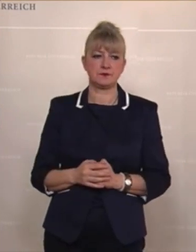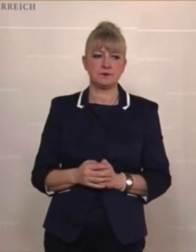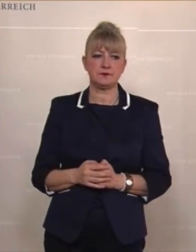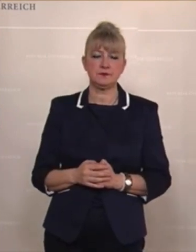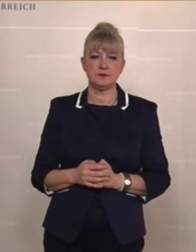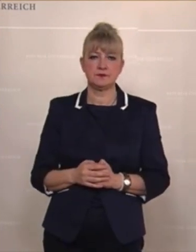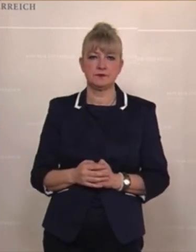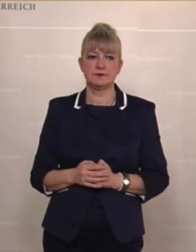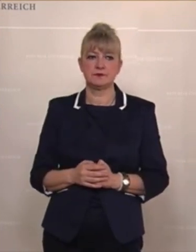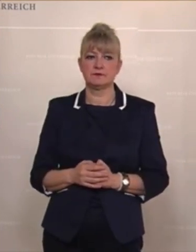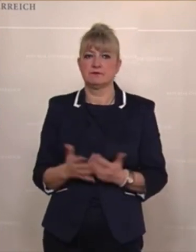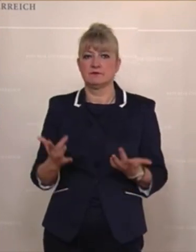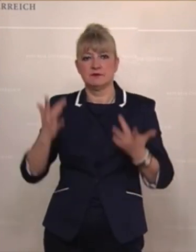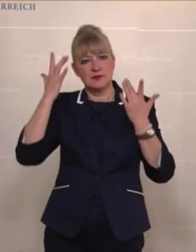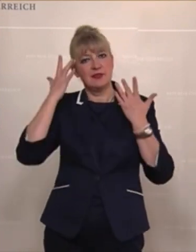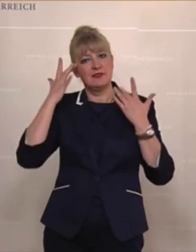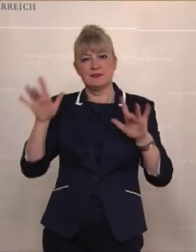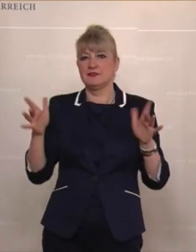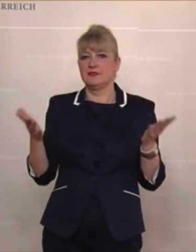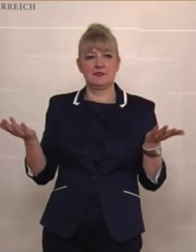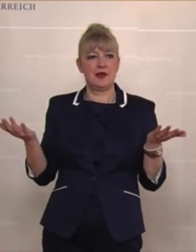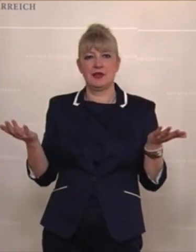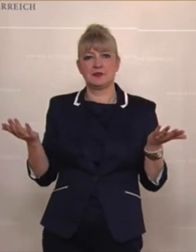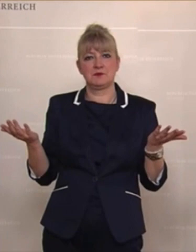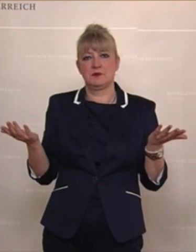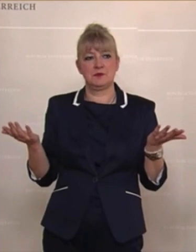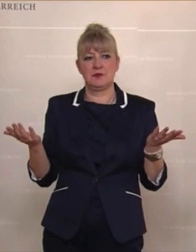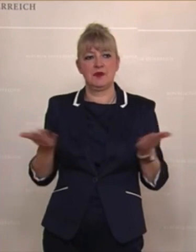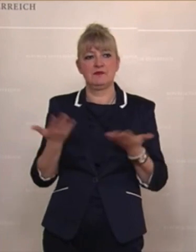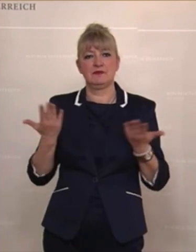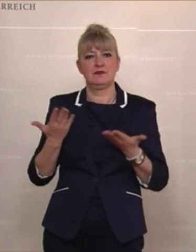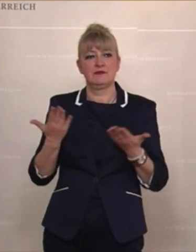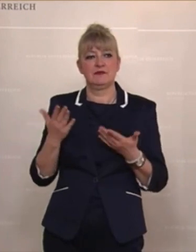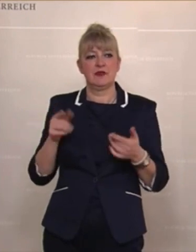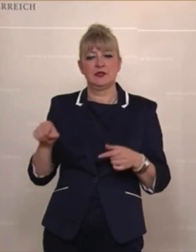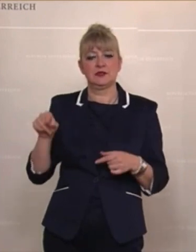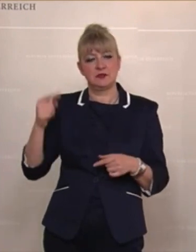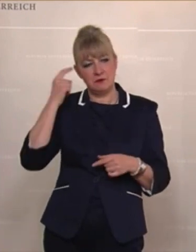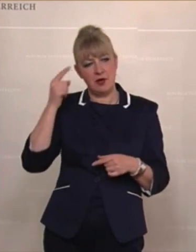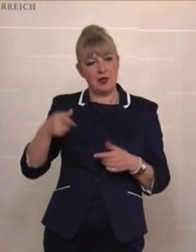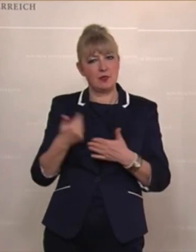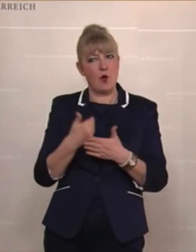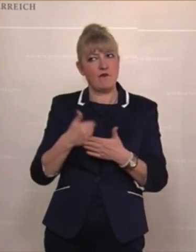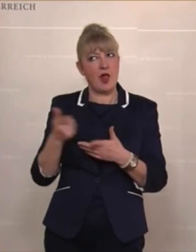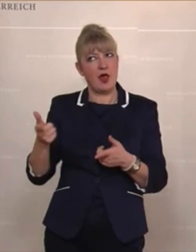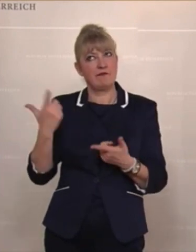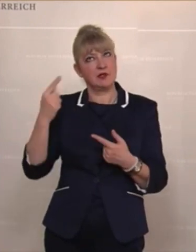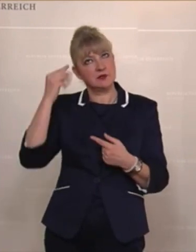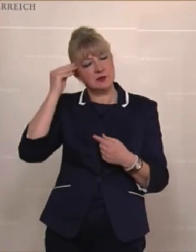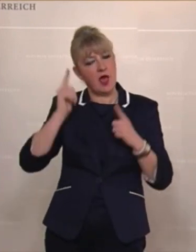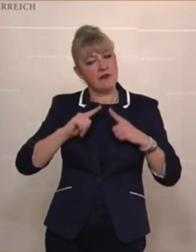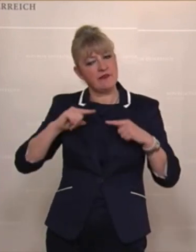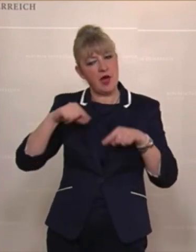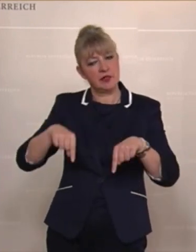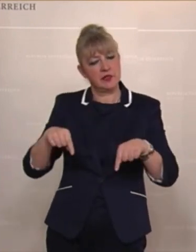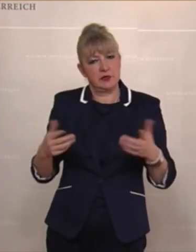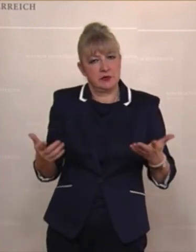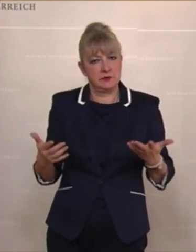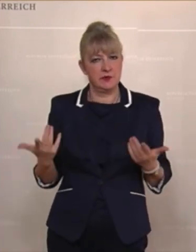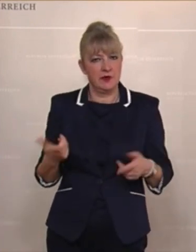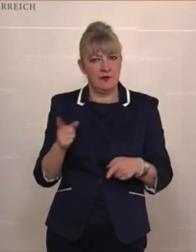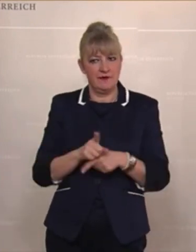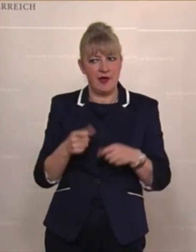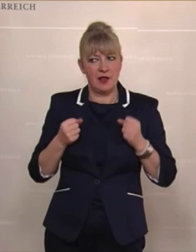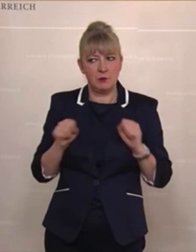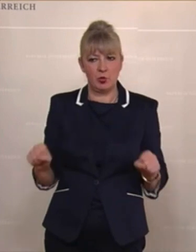de facto weiß man nicht, was Sie sich eigentlich von dieser Novelle versprechen. Es fehlt der Mut,